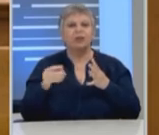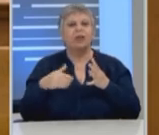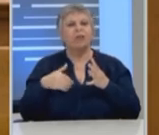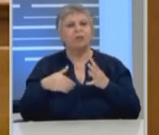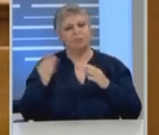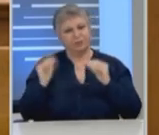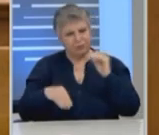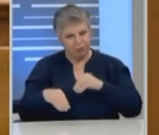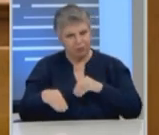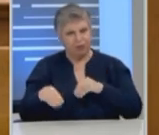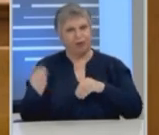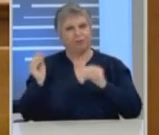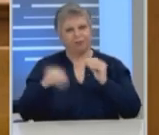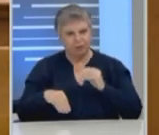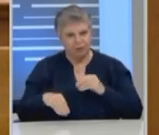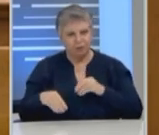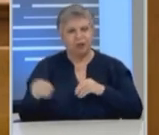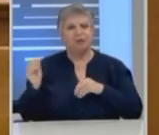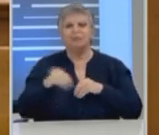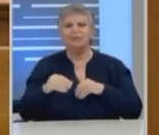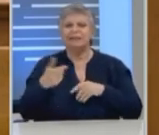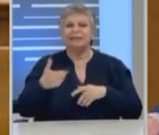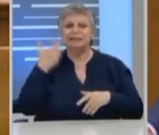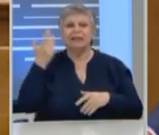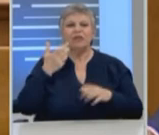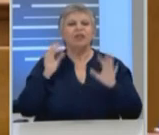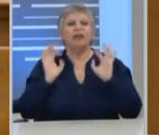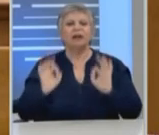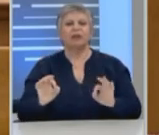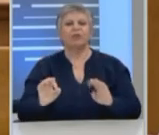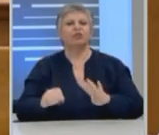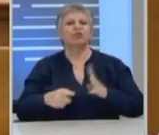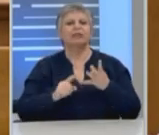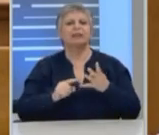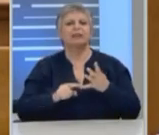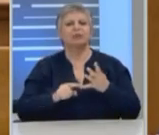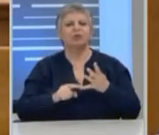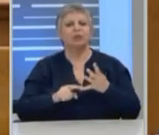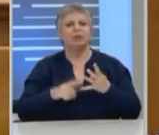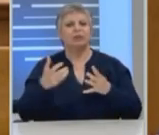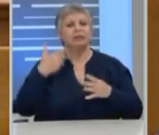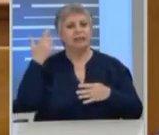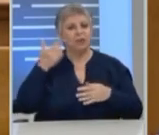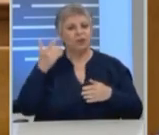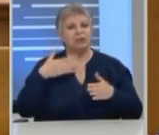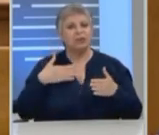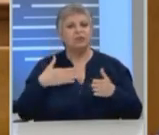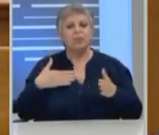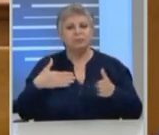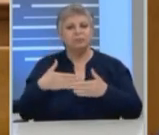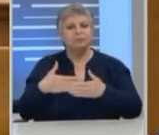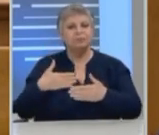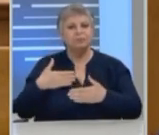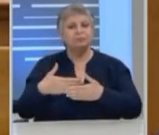Τι εννοείτε όταν λέτε τέταρτο μνημόνιο, θα μας εξηγήσετε? Μήπως τελικά εννοείτε το μεσοπρόθεσμο πλαίσιο δημοσιονομικής στρατηγικής?